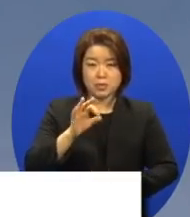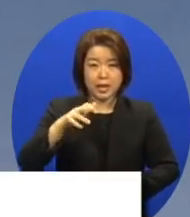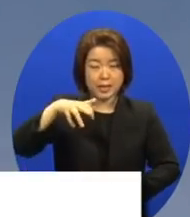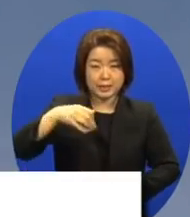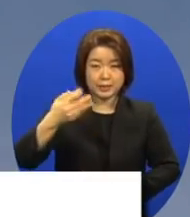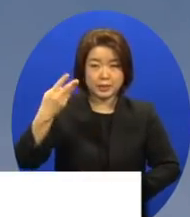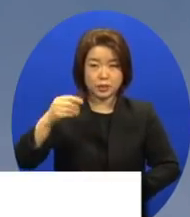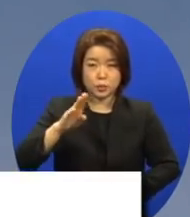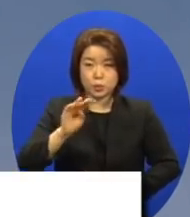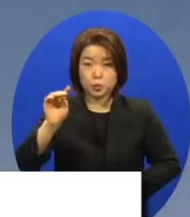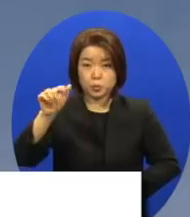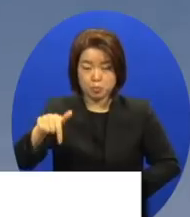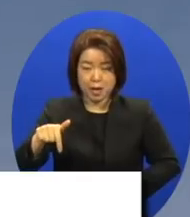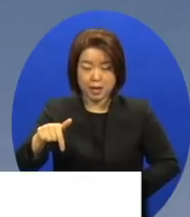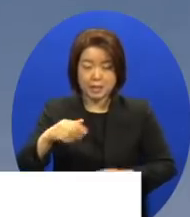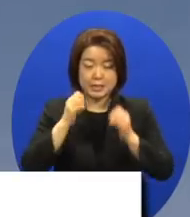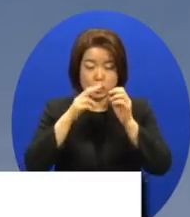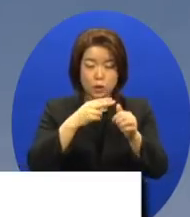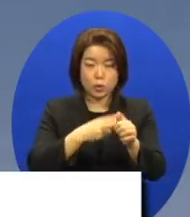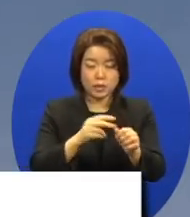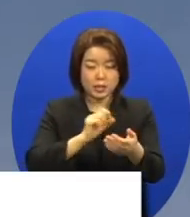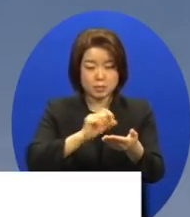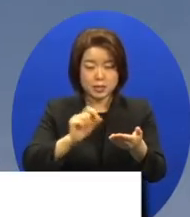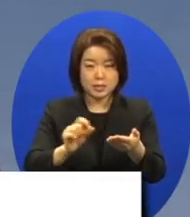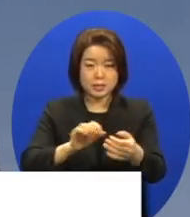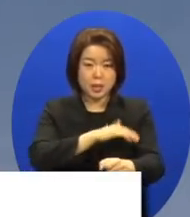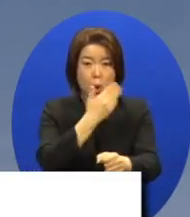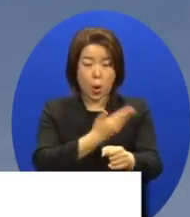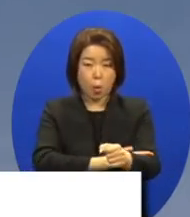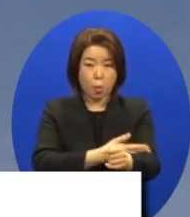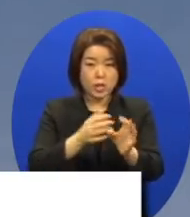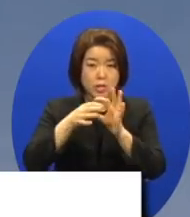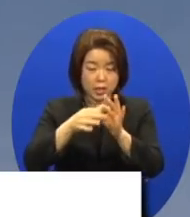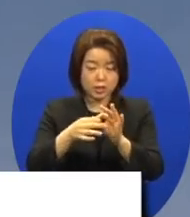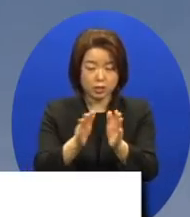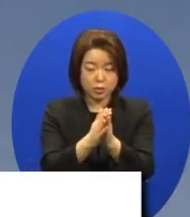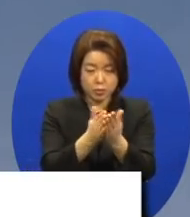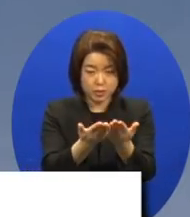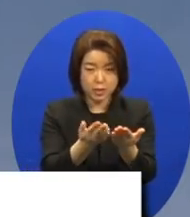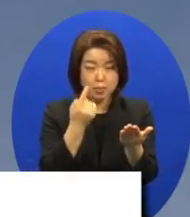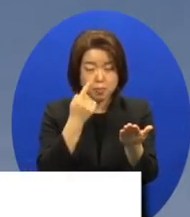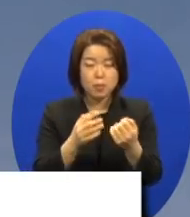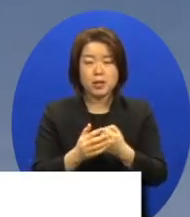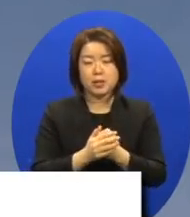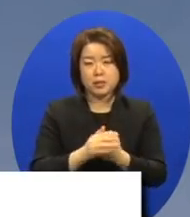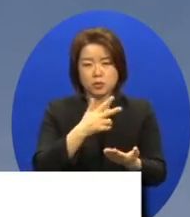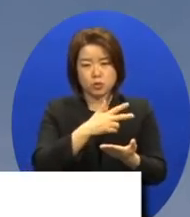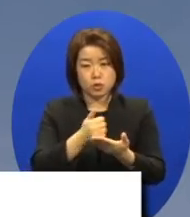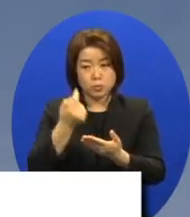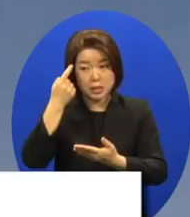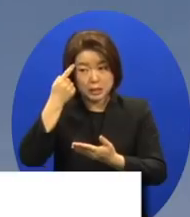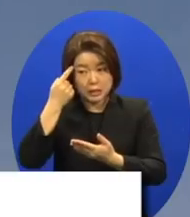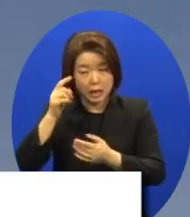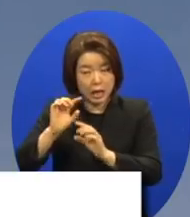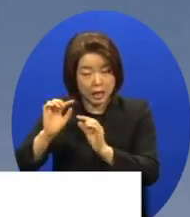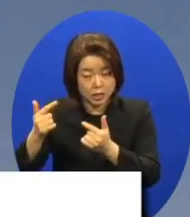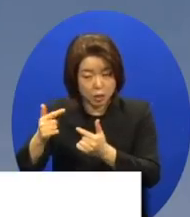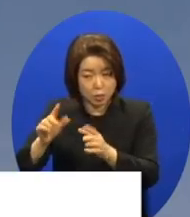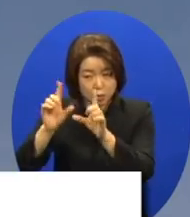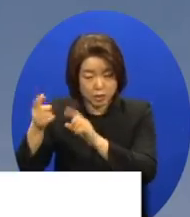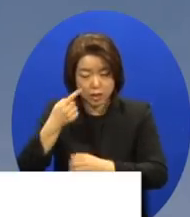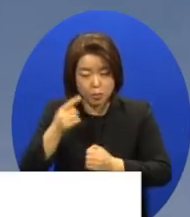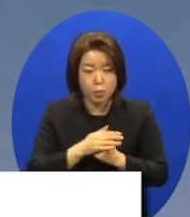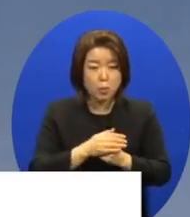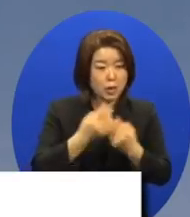권능의 통로에 보면 이렇게 말합니다 주님을 의식하지 않고 살아 보고 또 주님을 바라보며 살아 본다면